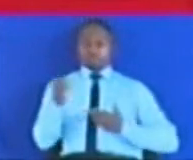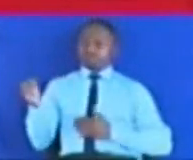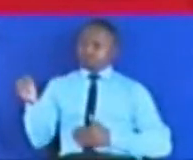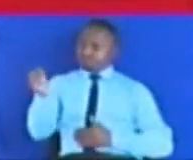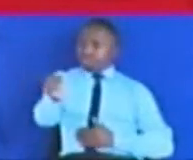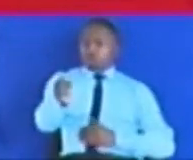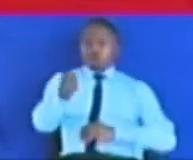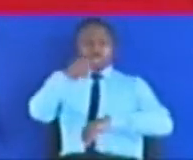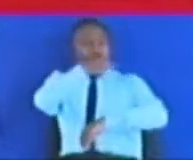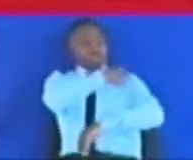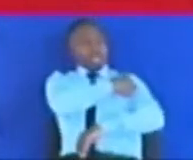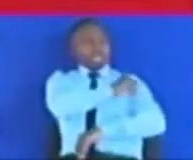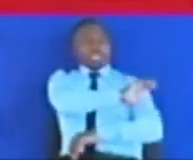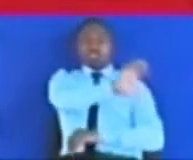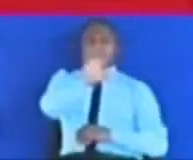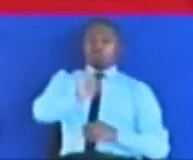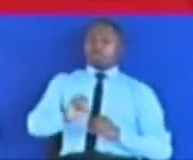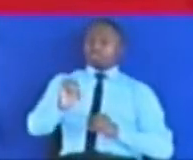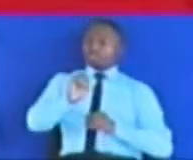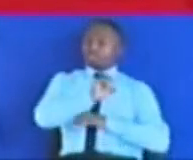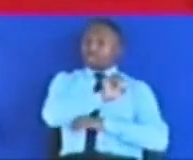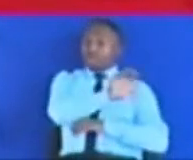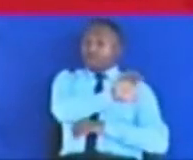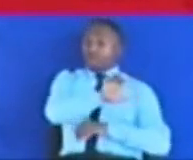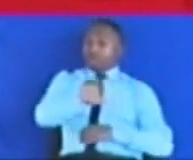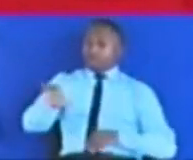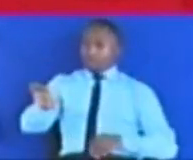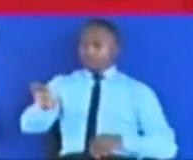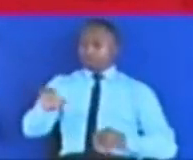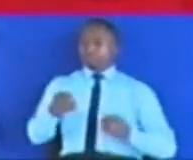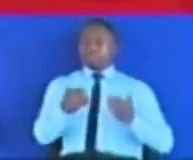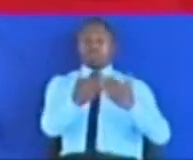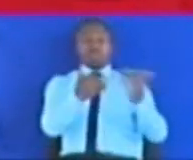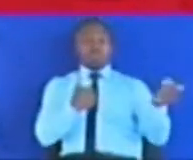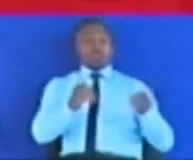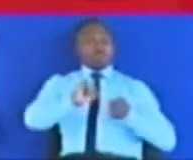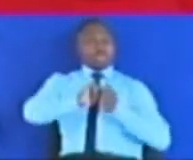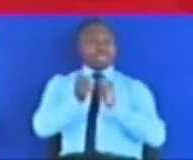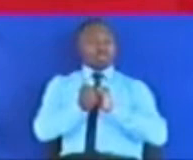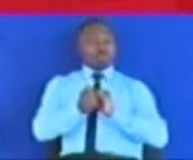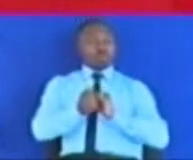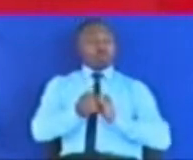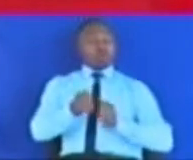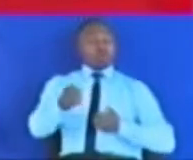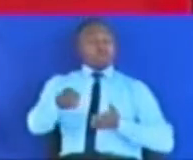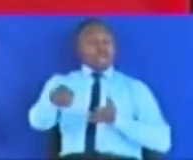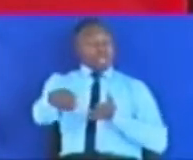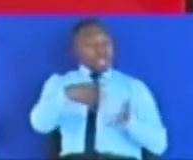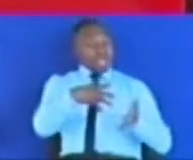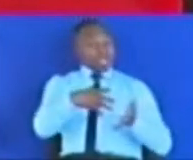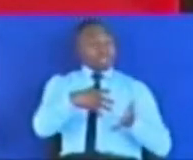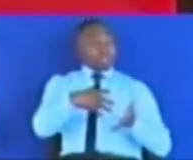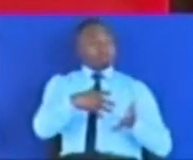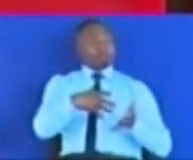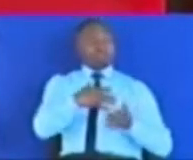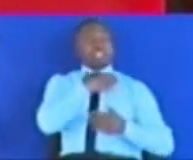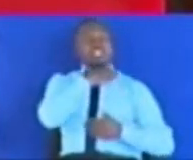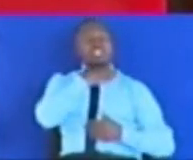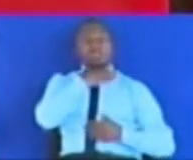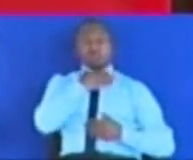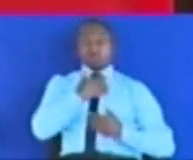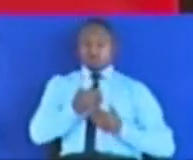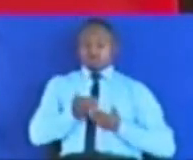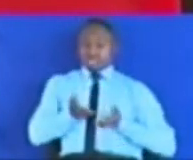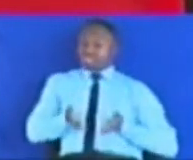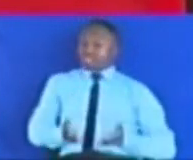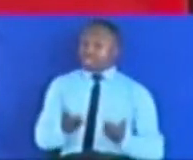za kanda, kwa sababu zimekuwa ziki tatizo la kansa ya shingo ya uzazi imekuwa ni kubwa sana hapa nchini. Lakini mpaka